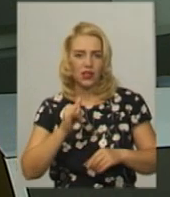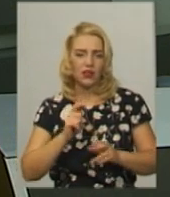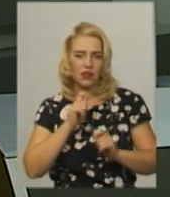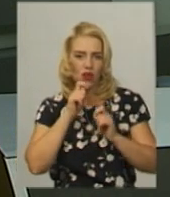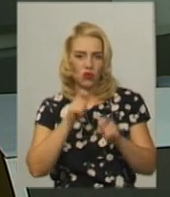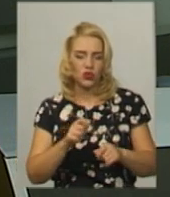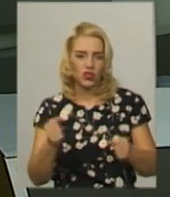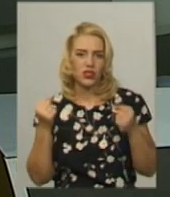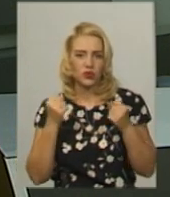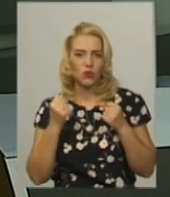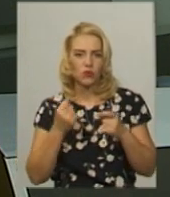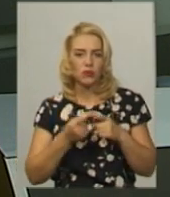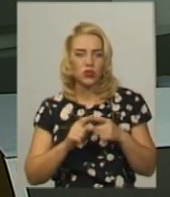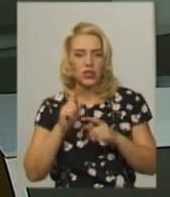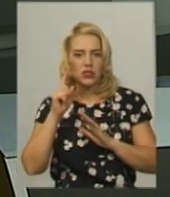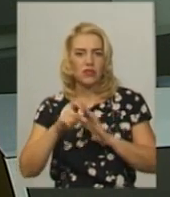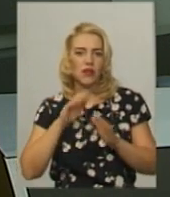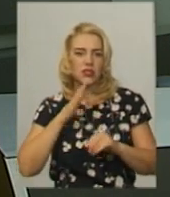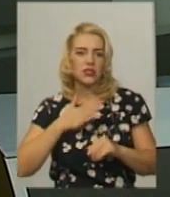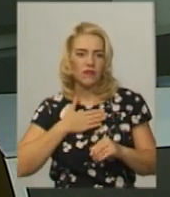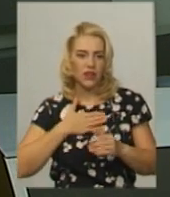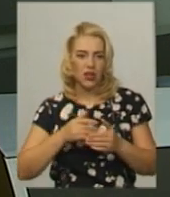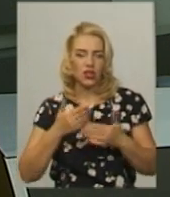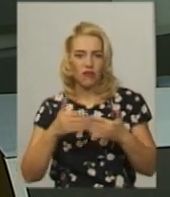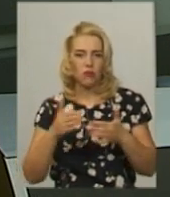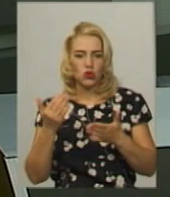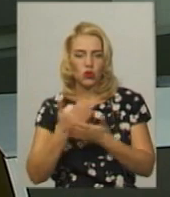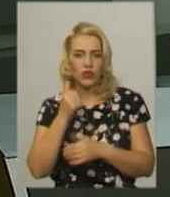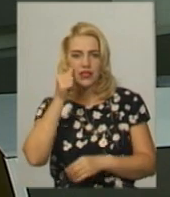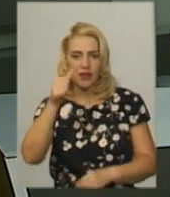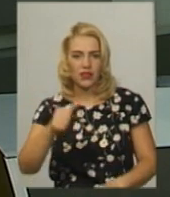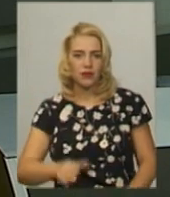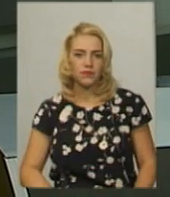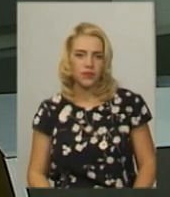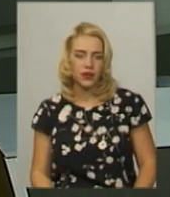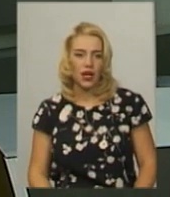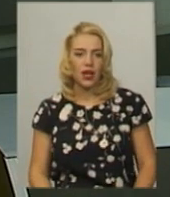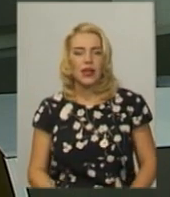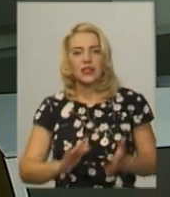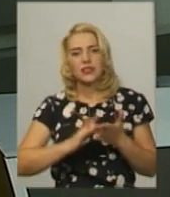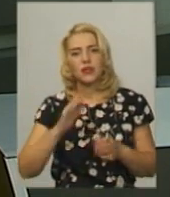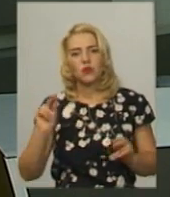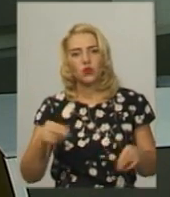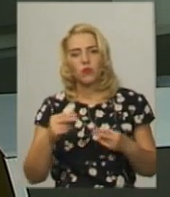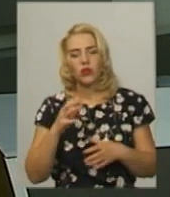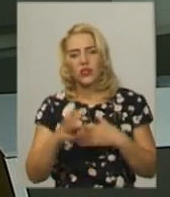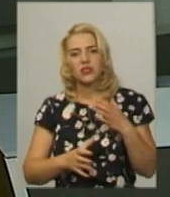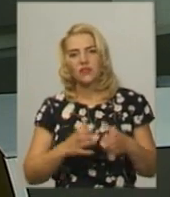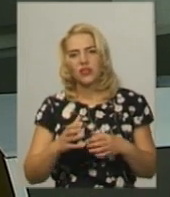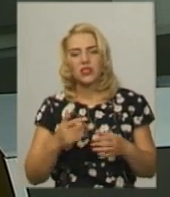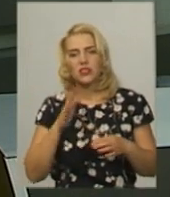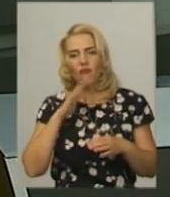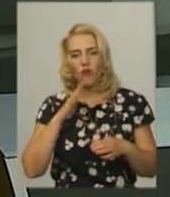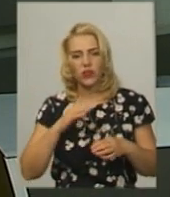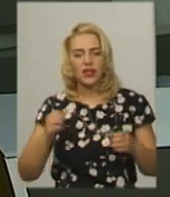нагородження спортсменів. Про це дізнавайтеся з наших випусків новин завтра. Сріблом чемпіонату світу з водних видів